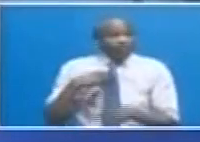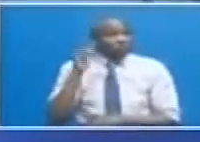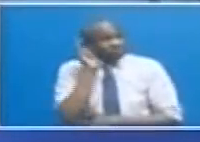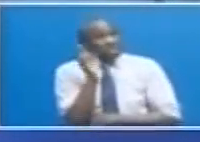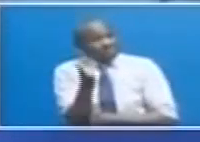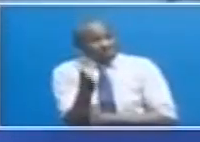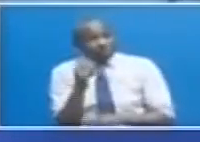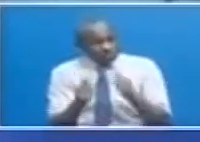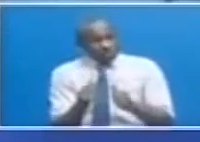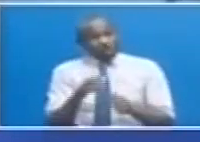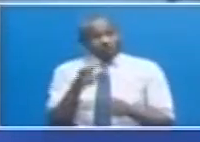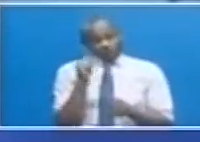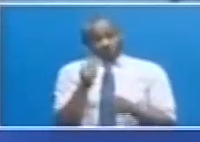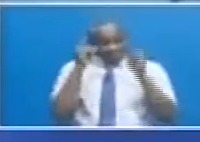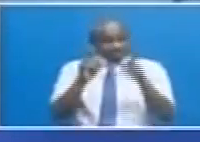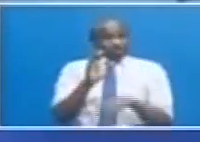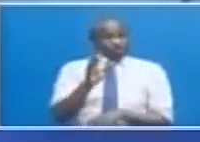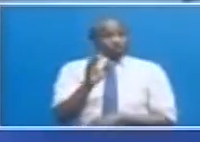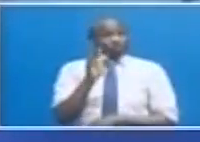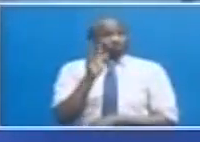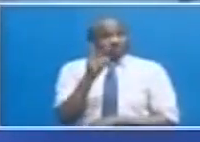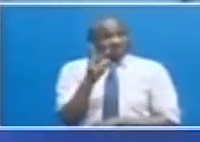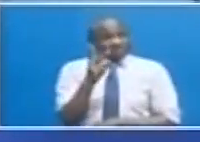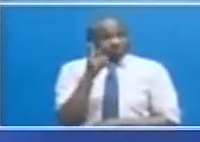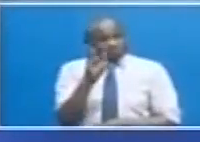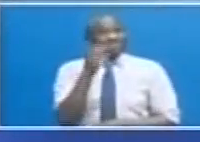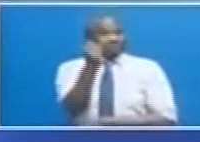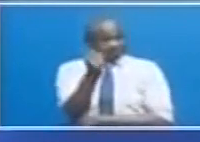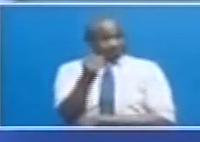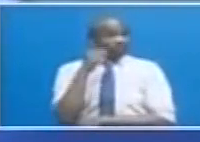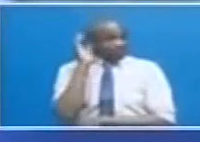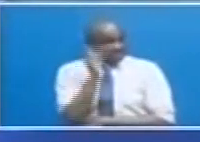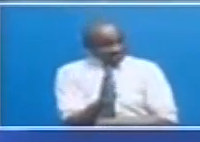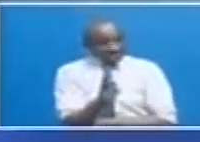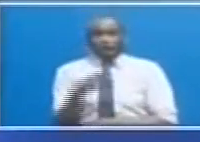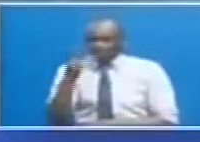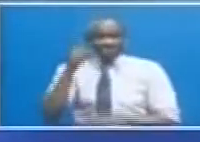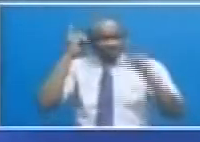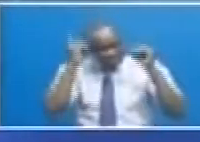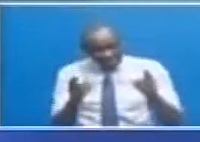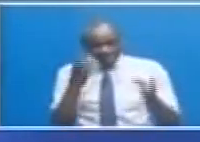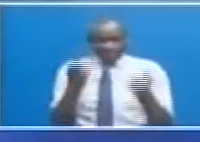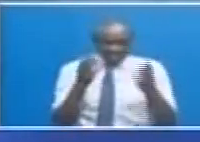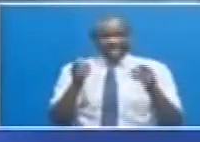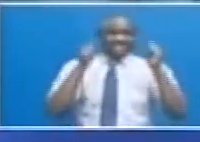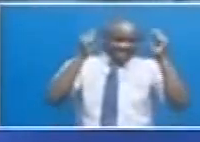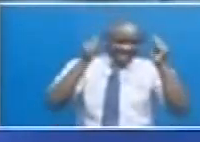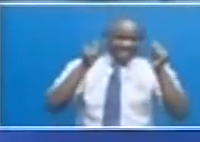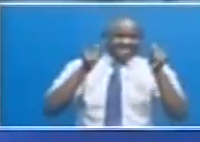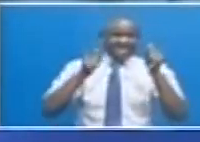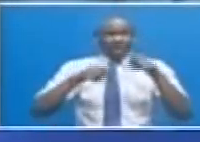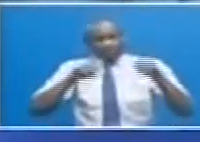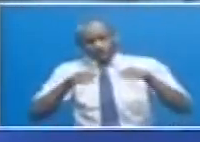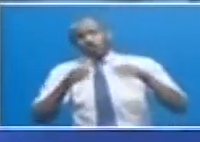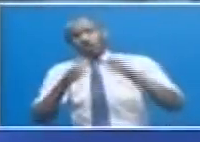kusikia tarehe, uamuzi wake tarehe 25, ni kuamua kama huu mgomo ni